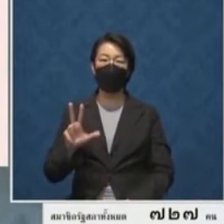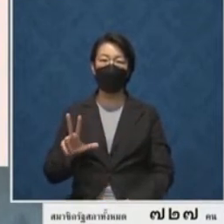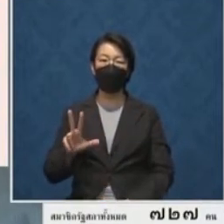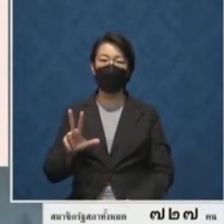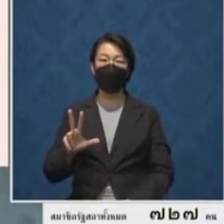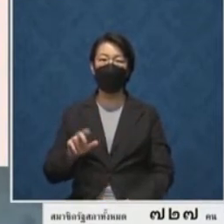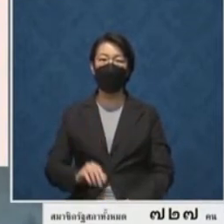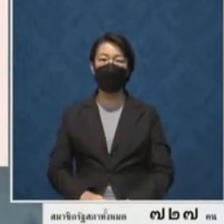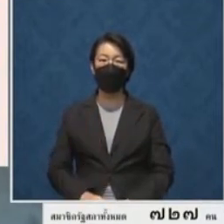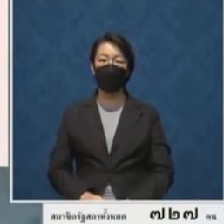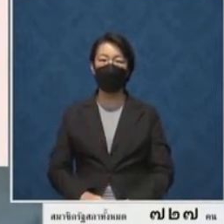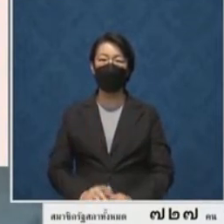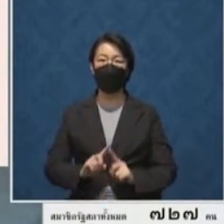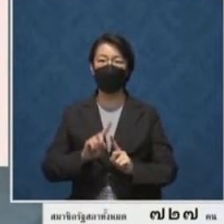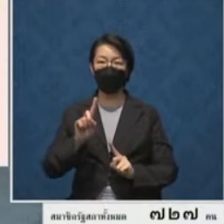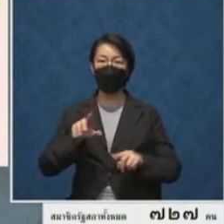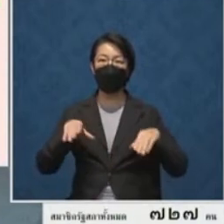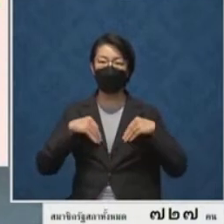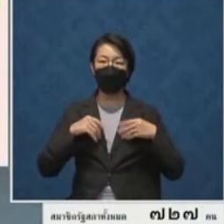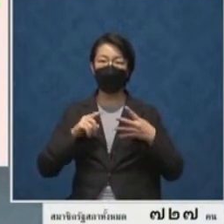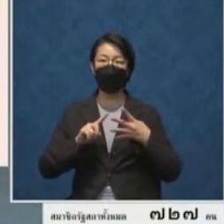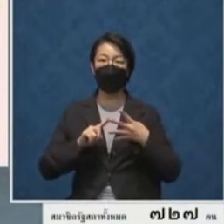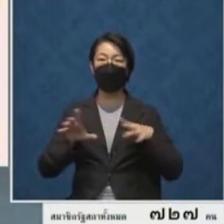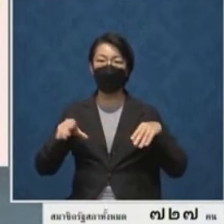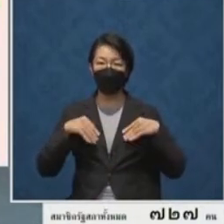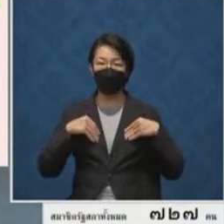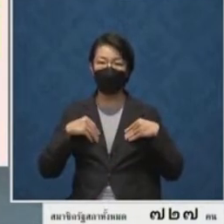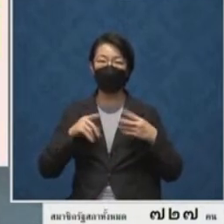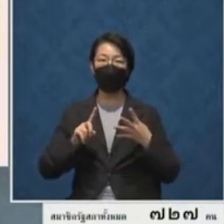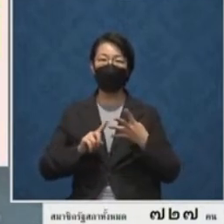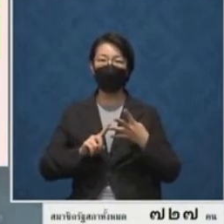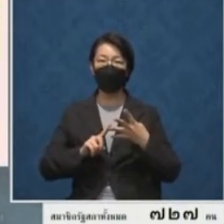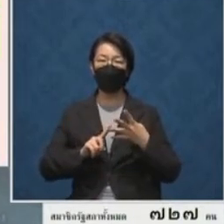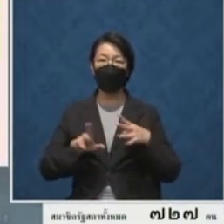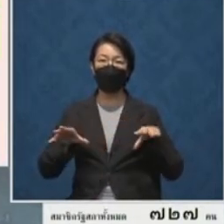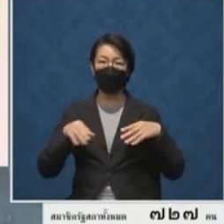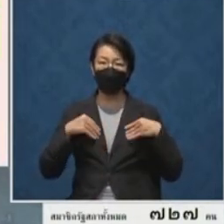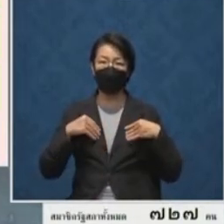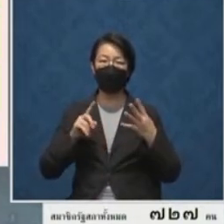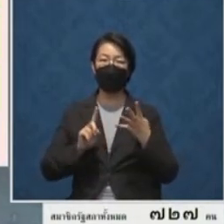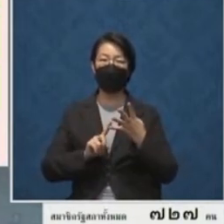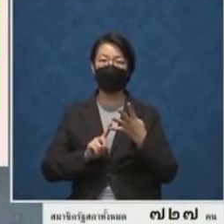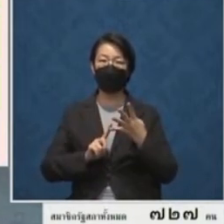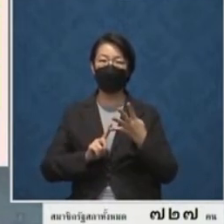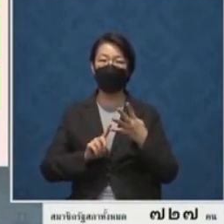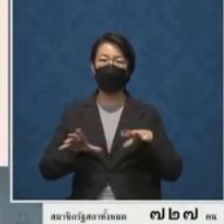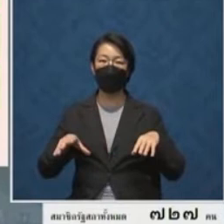1รับหลักการ2รับหลักการ3รับหลักการ4รับหลักการ